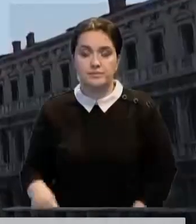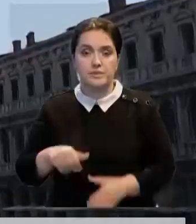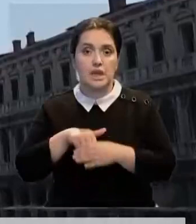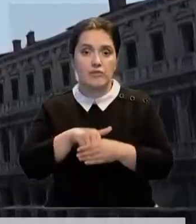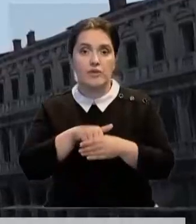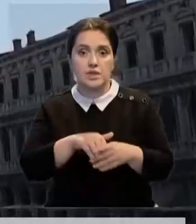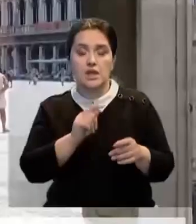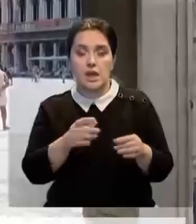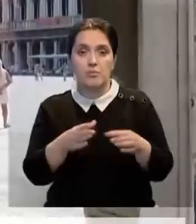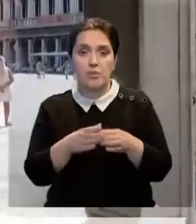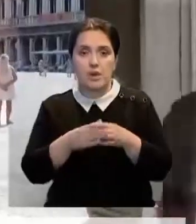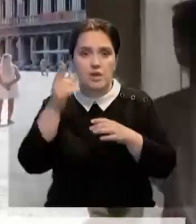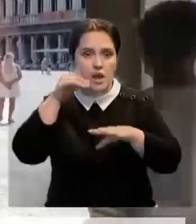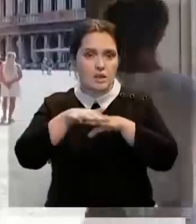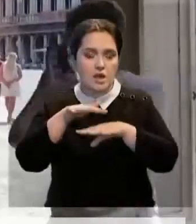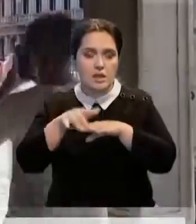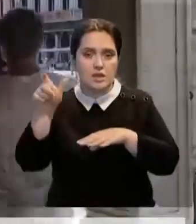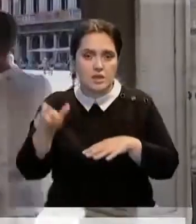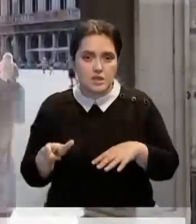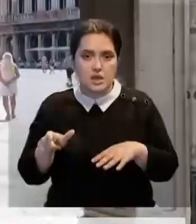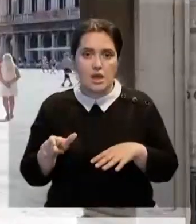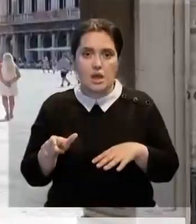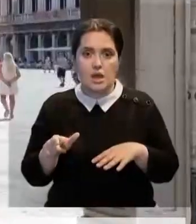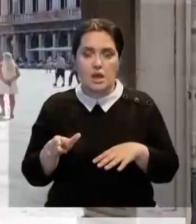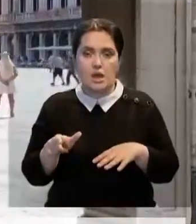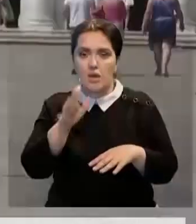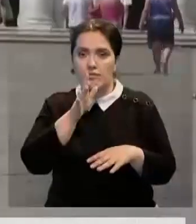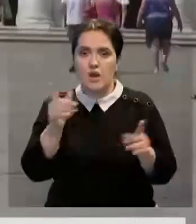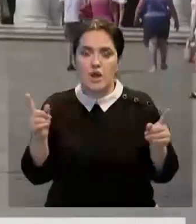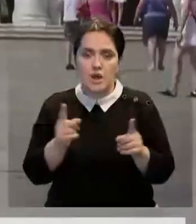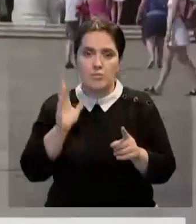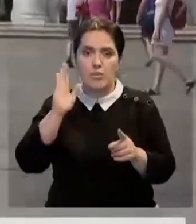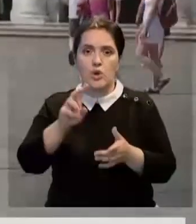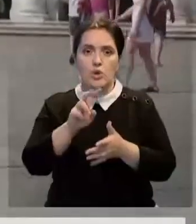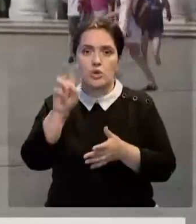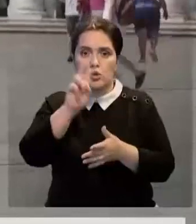инвестиционной компании Allianz Global Investors считают, в краткосрочной перспективе доллар